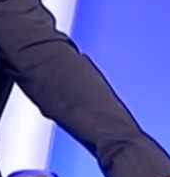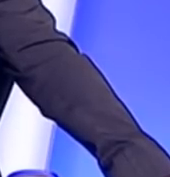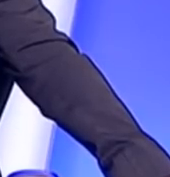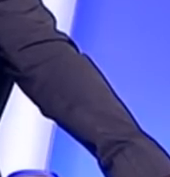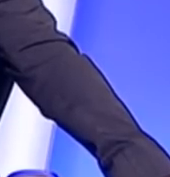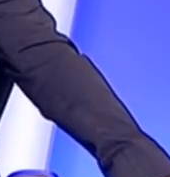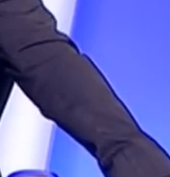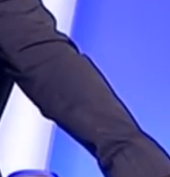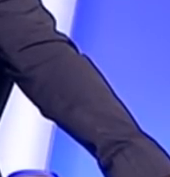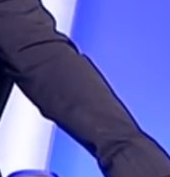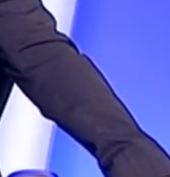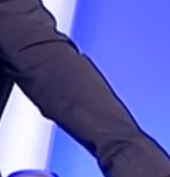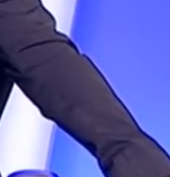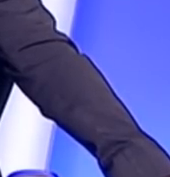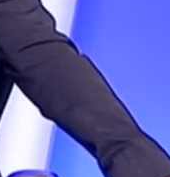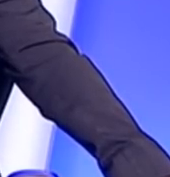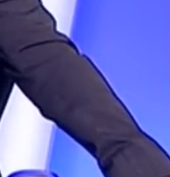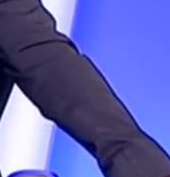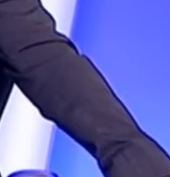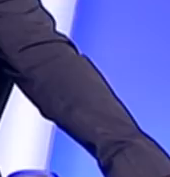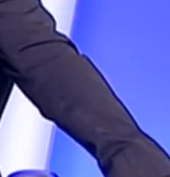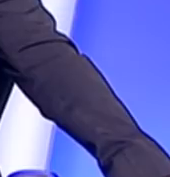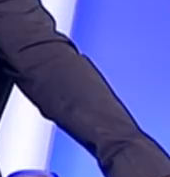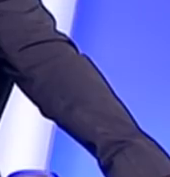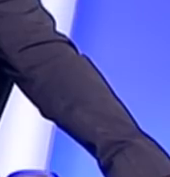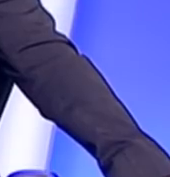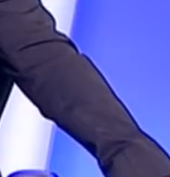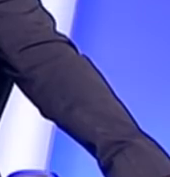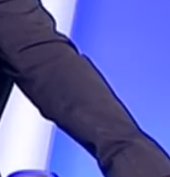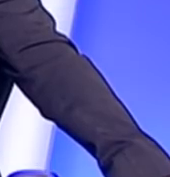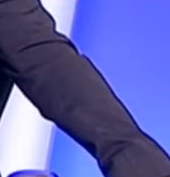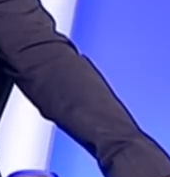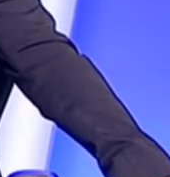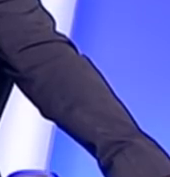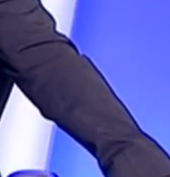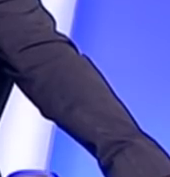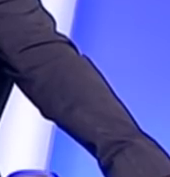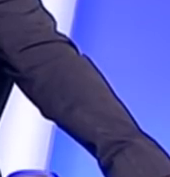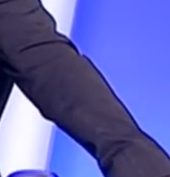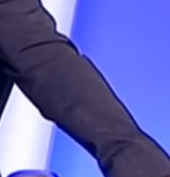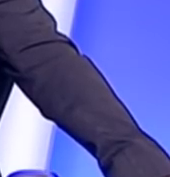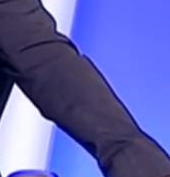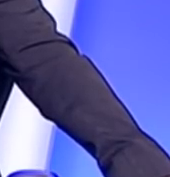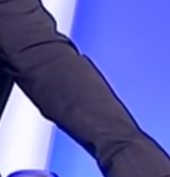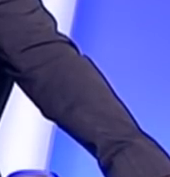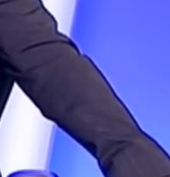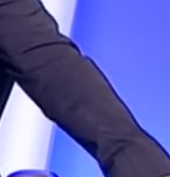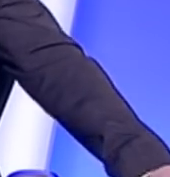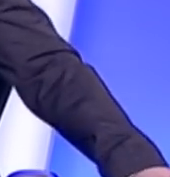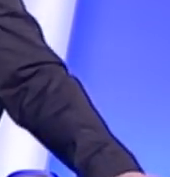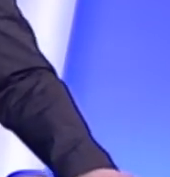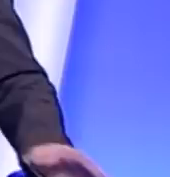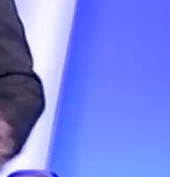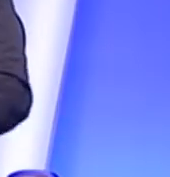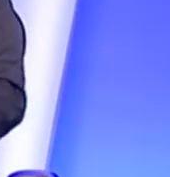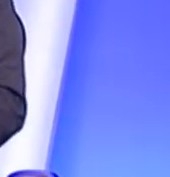ดุลลอเอาเสื้อยืดอุดจมูกตัวเองหรืออะไรไม่มีใครทราบแต่นายกบอกว่าสงสัยเป็นลมนะครับนั่นคือมุมมองของนายกไทยต่อปัญหาที่คน3 จังหวัดกำ